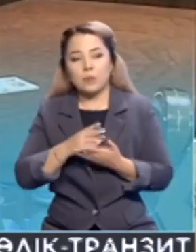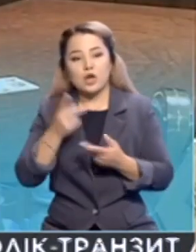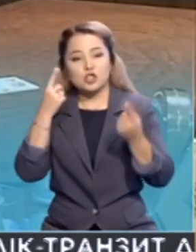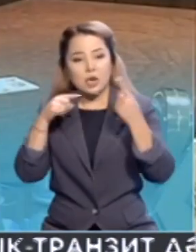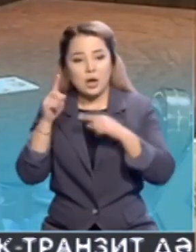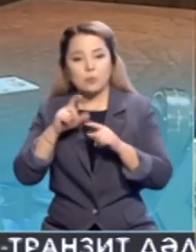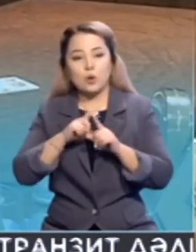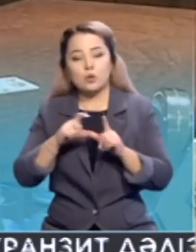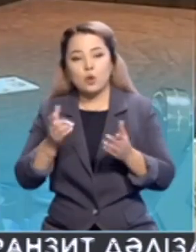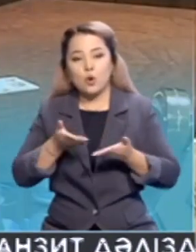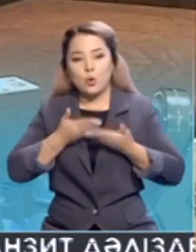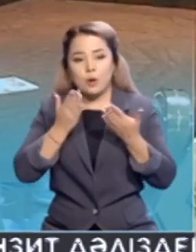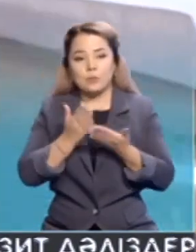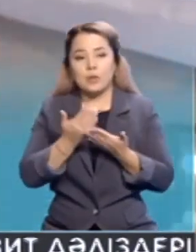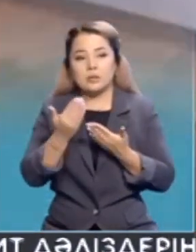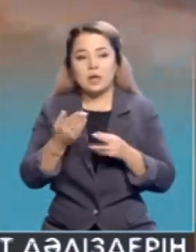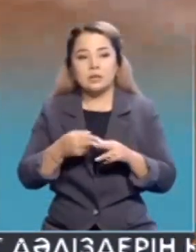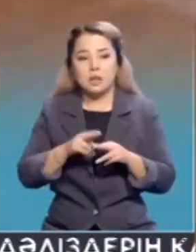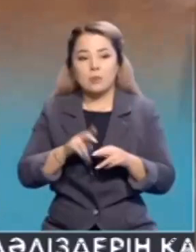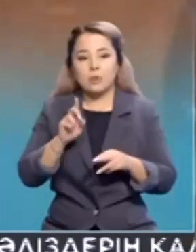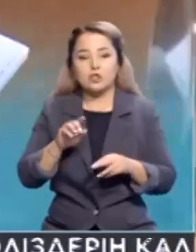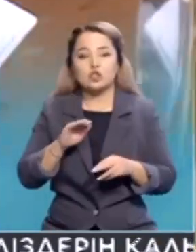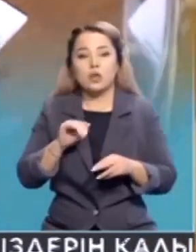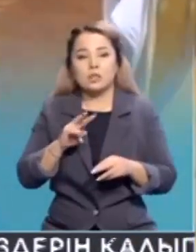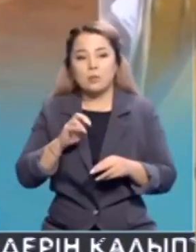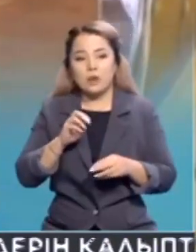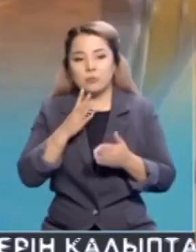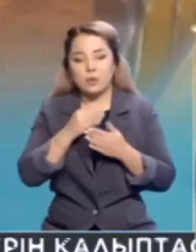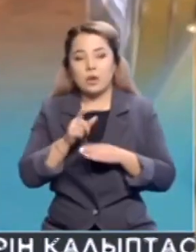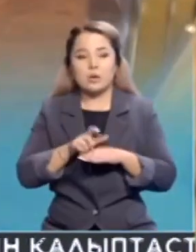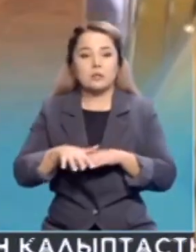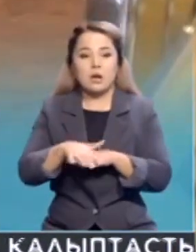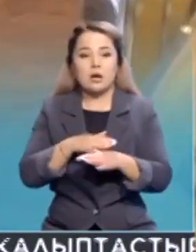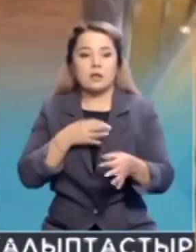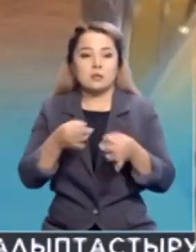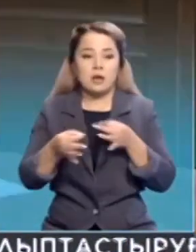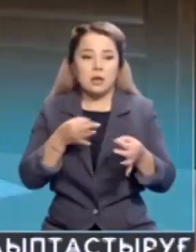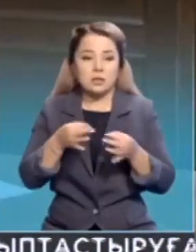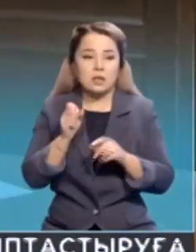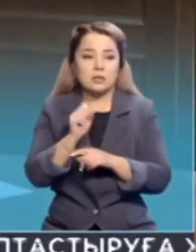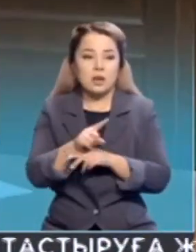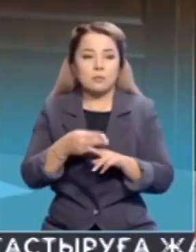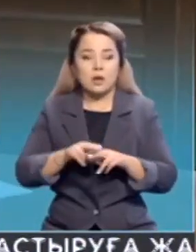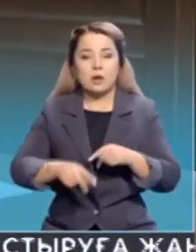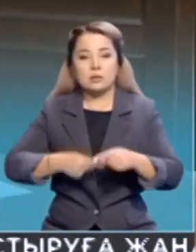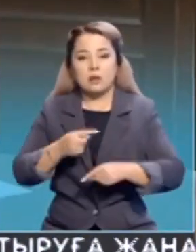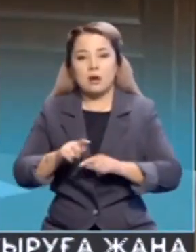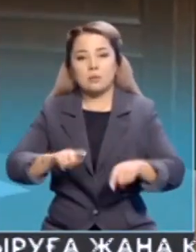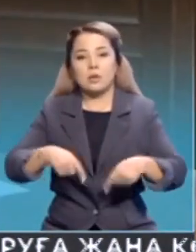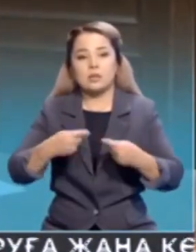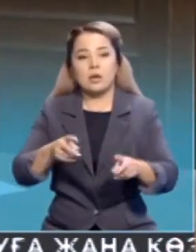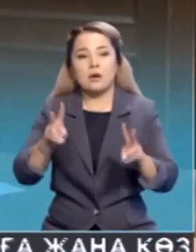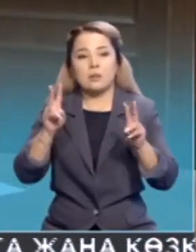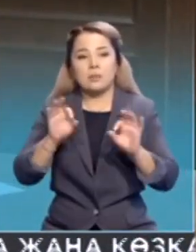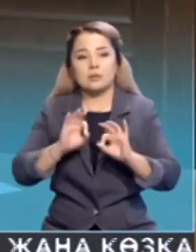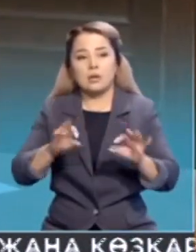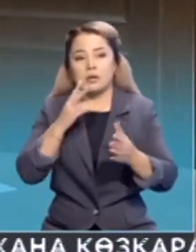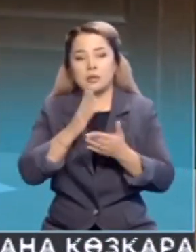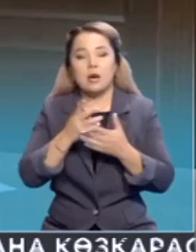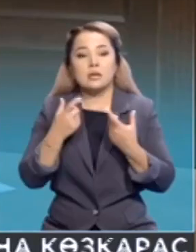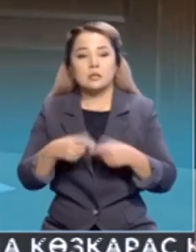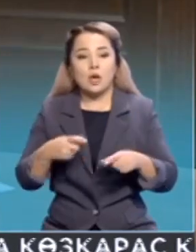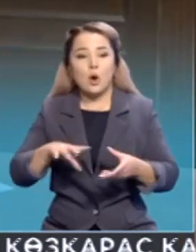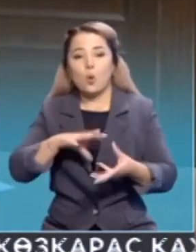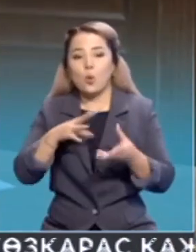шығармасынан үзінді оқыған. Сонымен қатар Бақыт Жаңабаев көпшілік алдында сөйлеу тапсырмасында бабалар аманаты тақырыбын таңдапты.